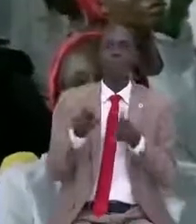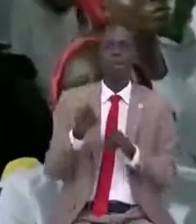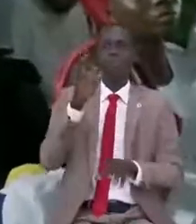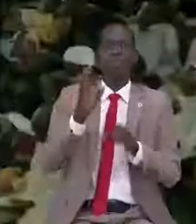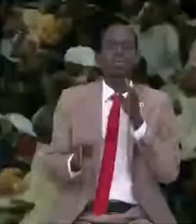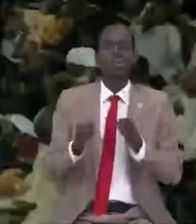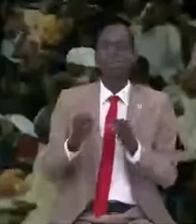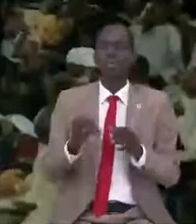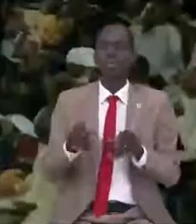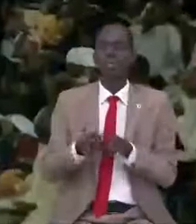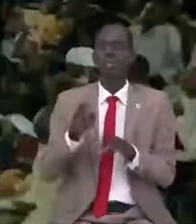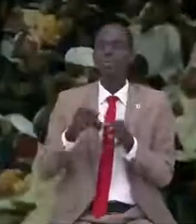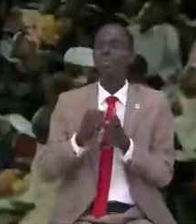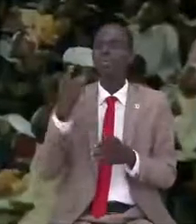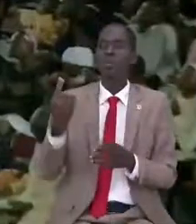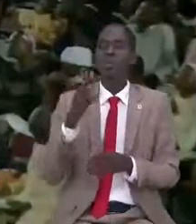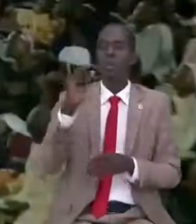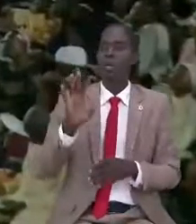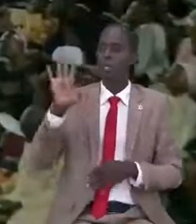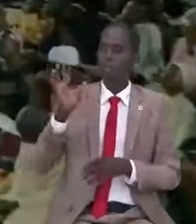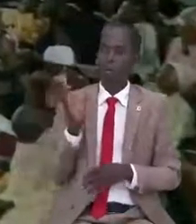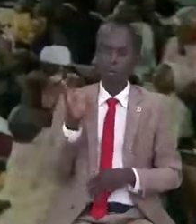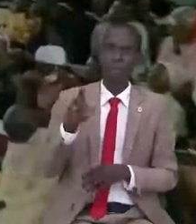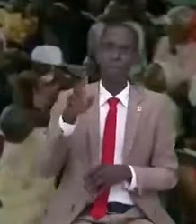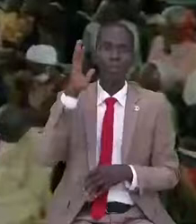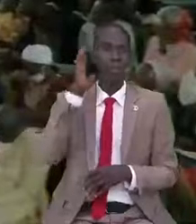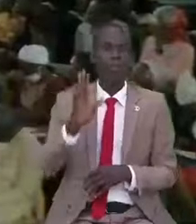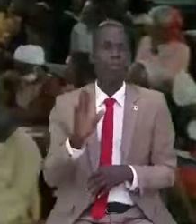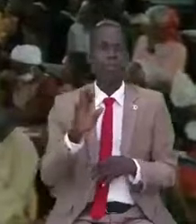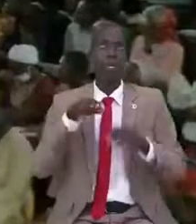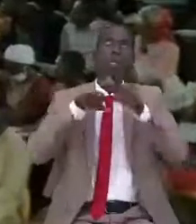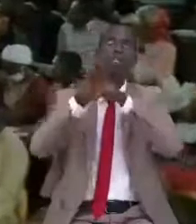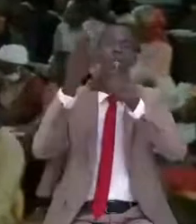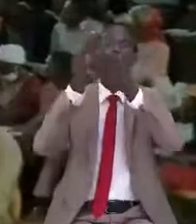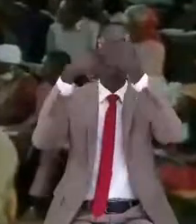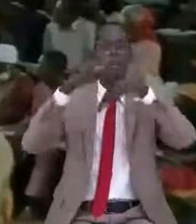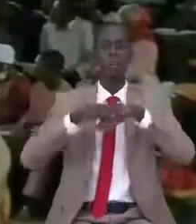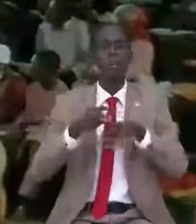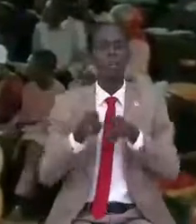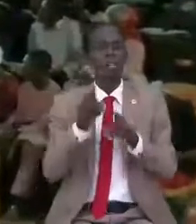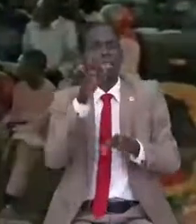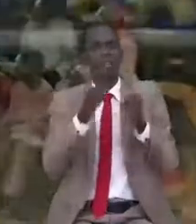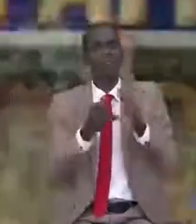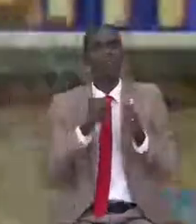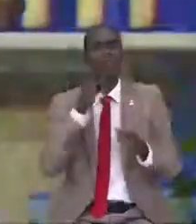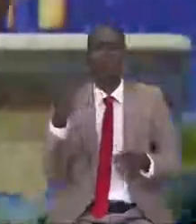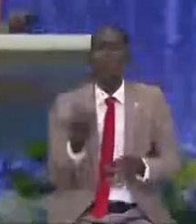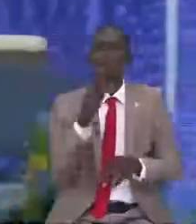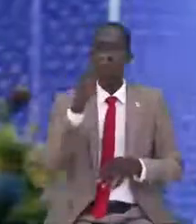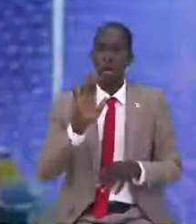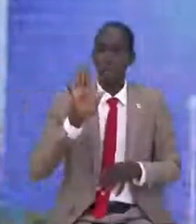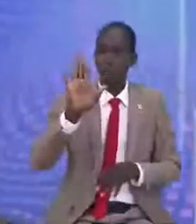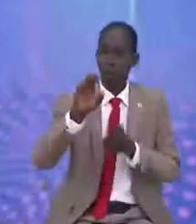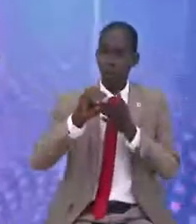par ta force qu'ils iront au ciel. C'est par ta force qu'ils seront fidèles au Seigneur.